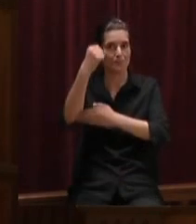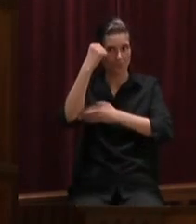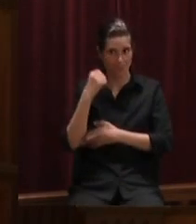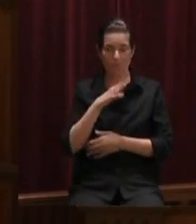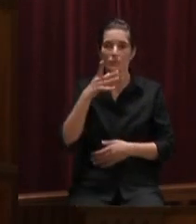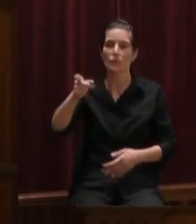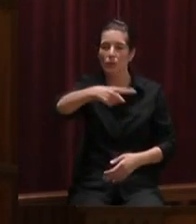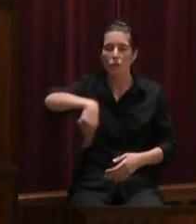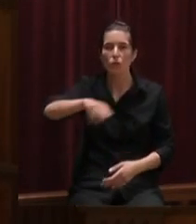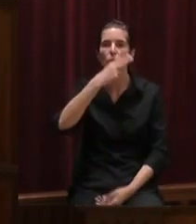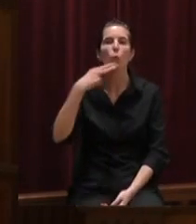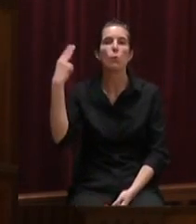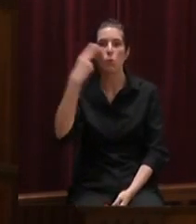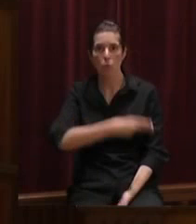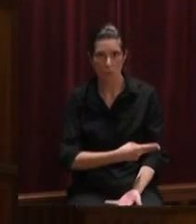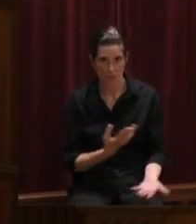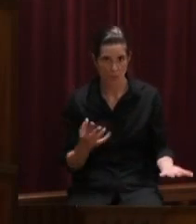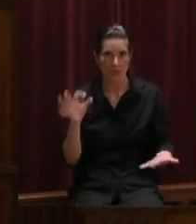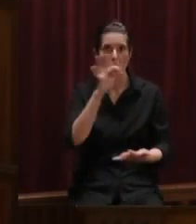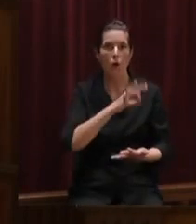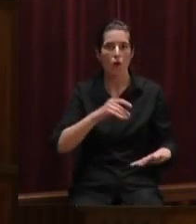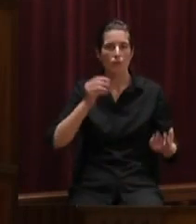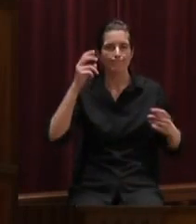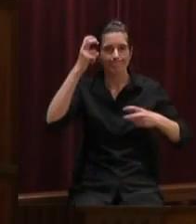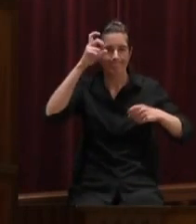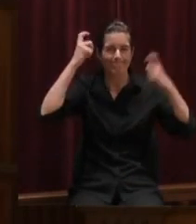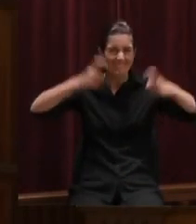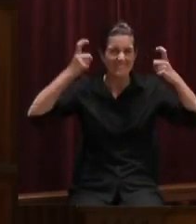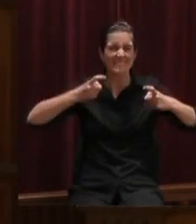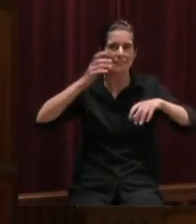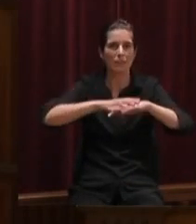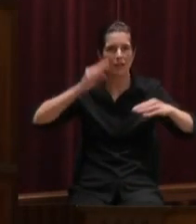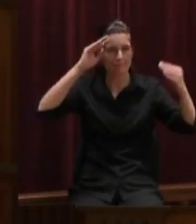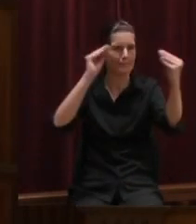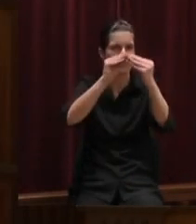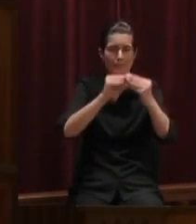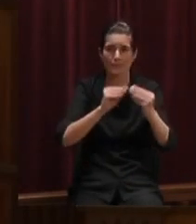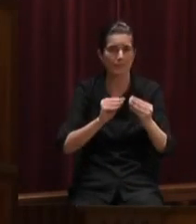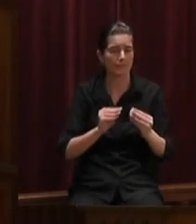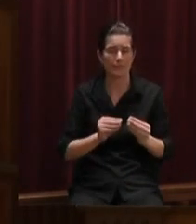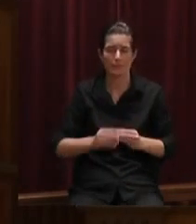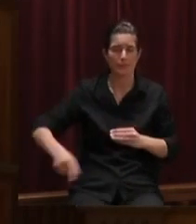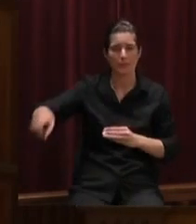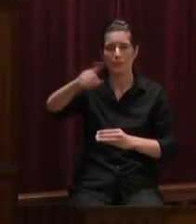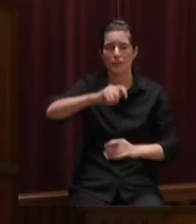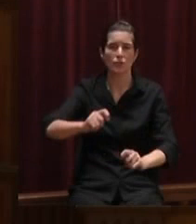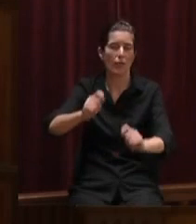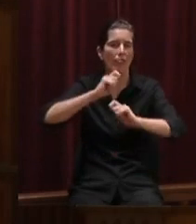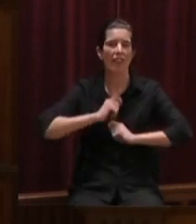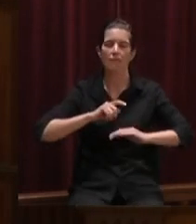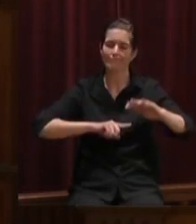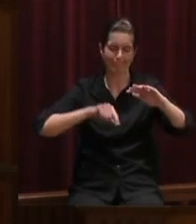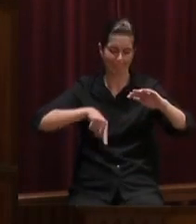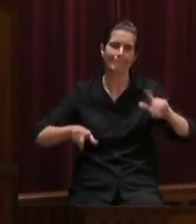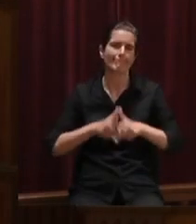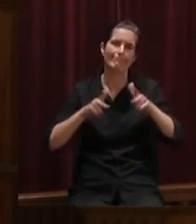vostra capacitat per assolir punts de trobada en benefici de la ciutadania d'aquestes illes és la millor garantia de progrés per tothom.